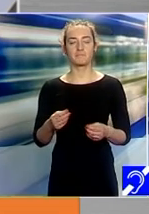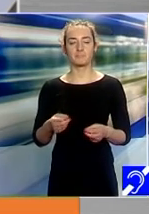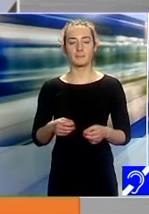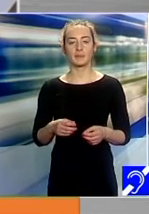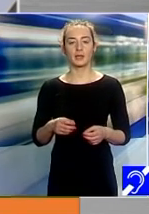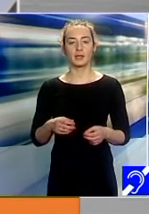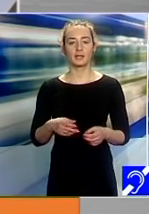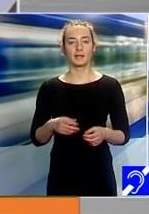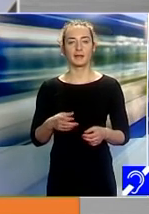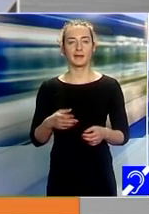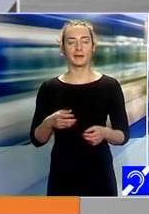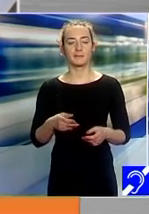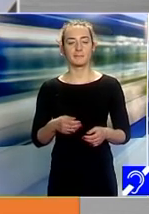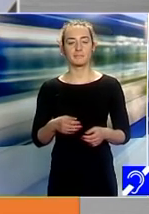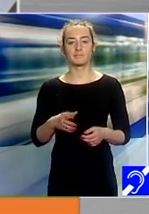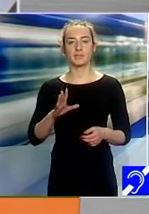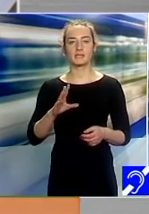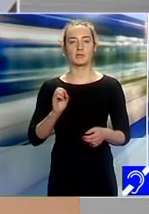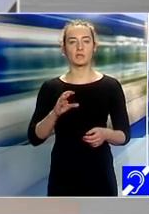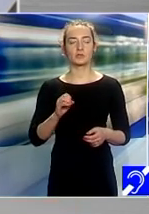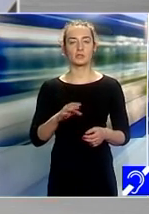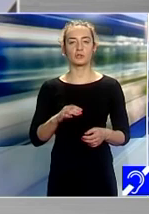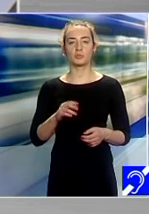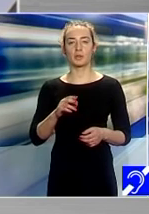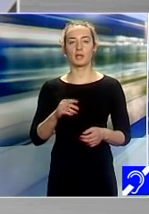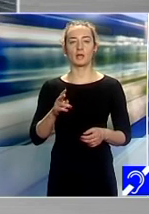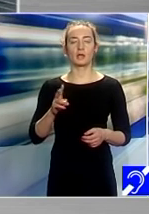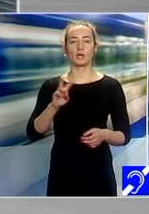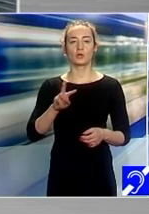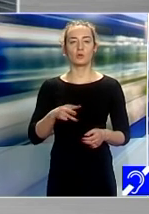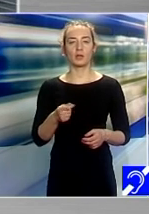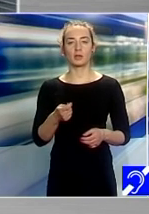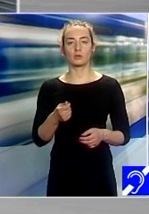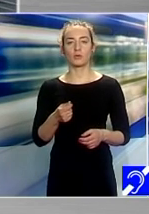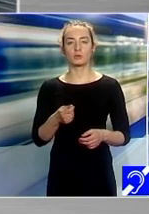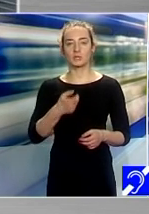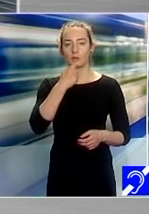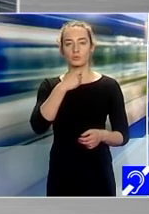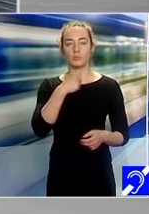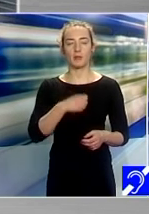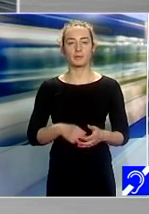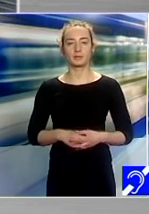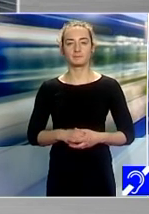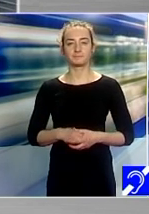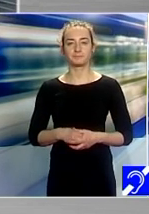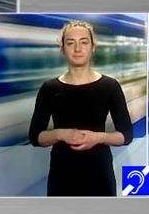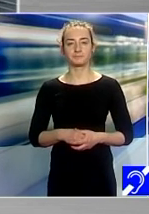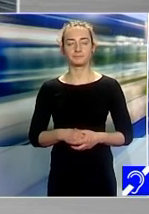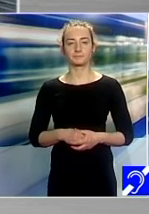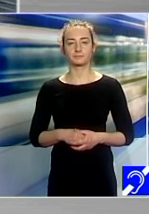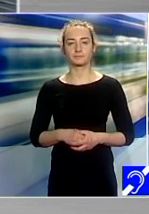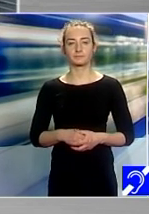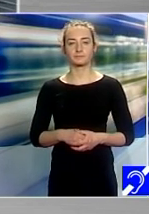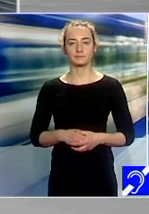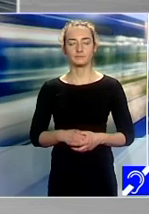aproape nimic. Aproape derizorie. 10-15 practic dolari pe caz, spuneau ei, că atâta costă consumabilele. Oxigenul, deci, în esență